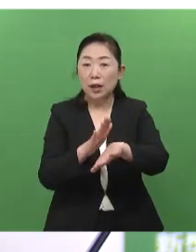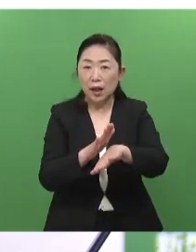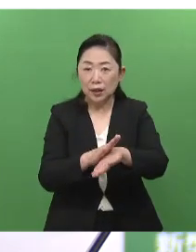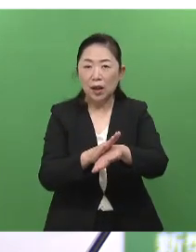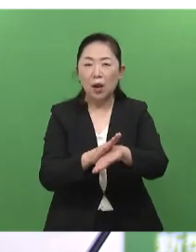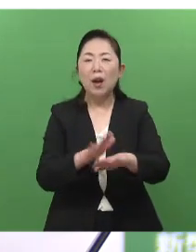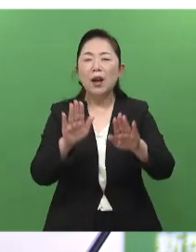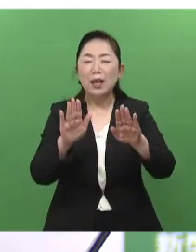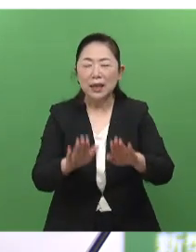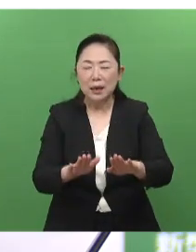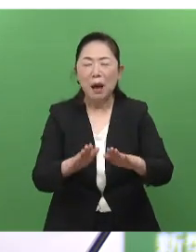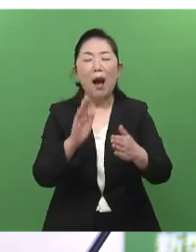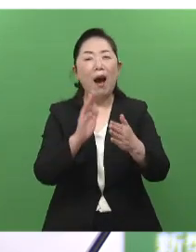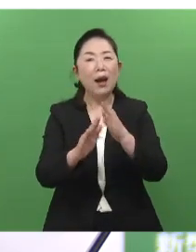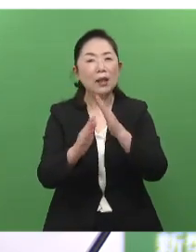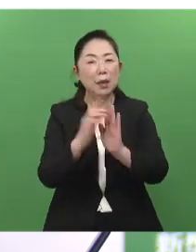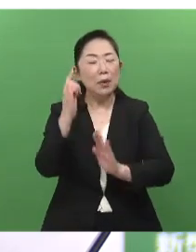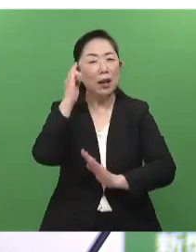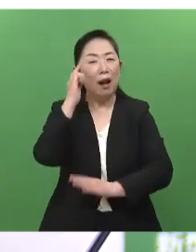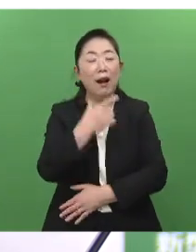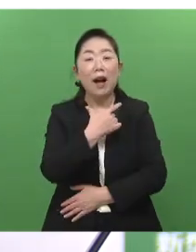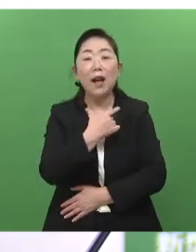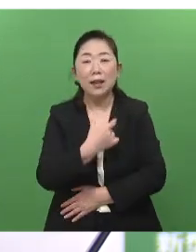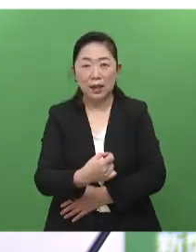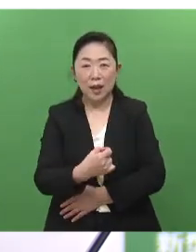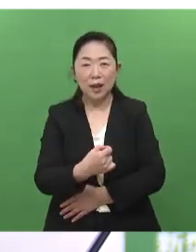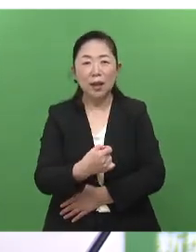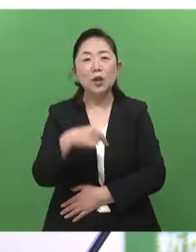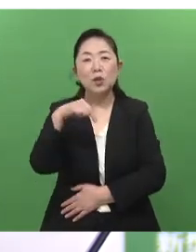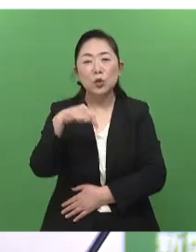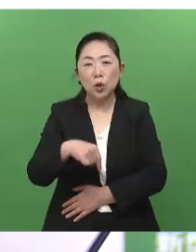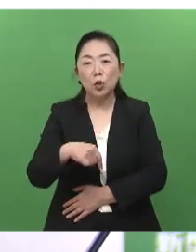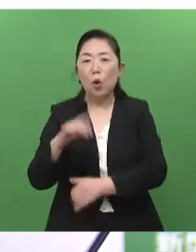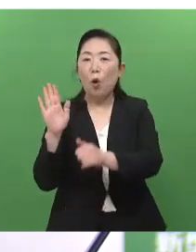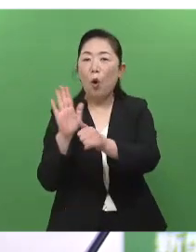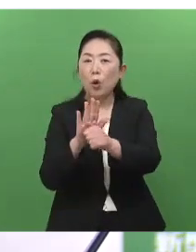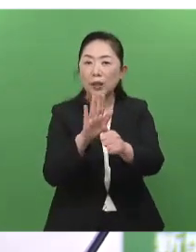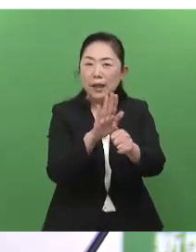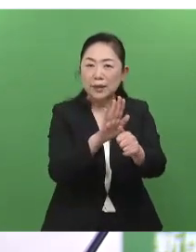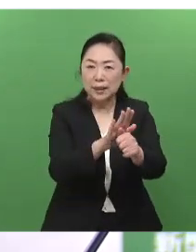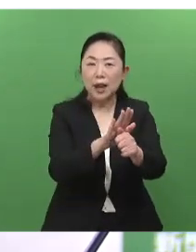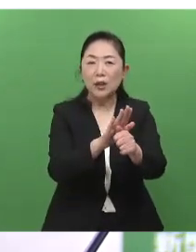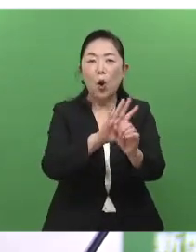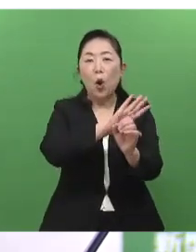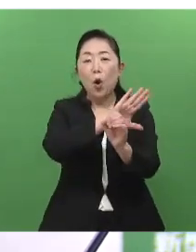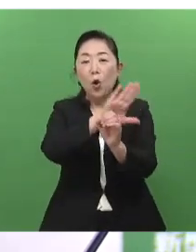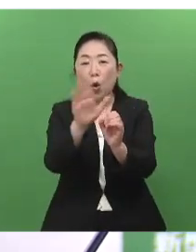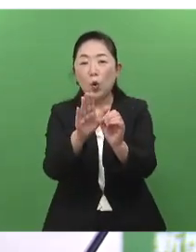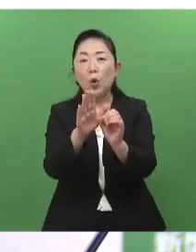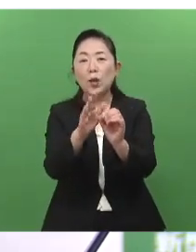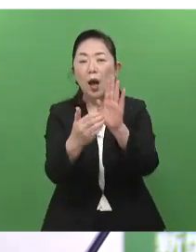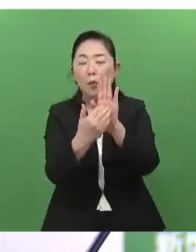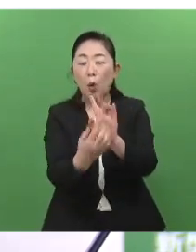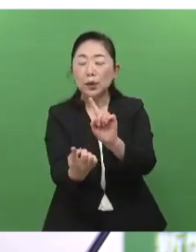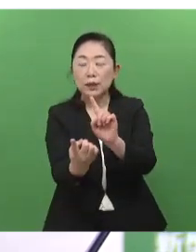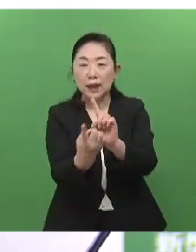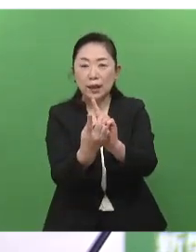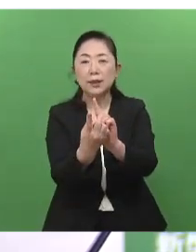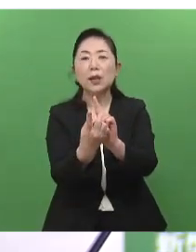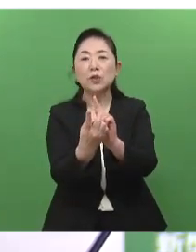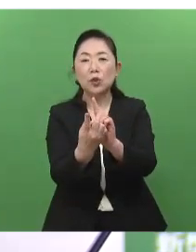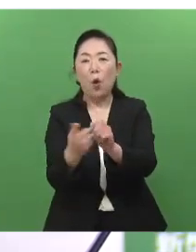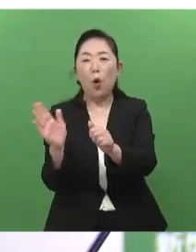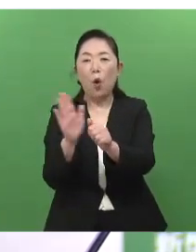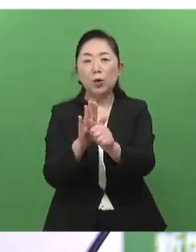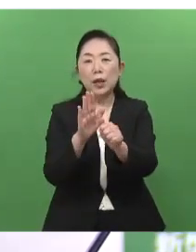際追求できるようにしていきたい。その手伝いをしっかり、コロナ対策としての手伝いをしっかり都とし